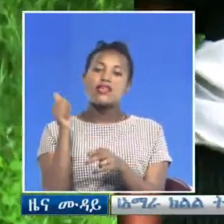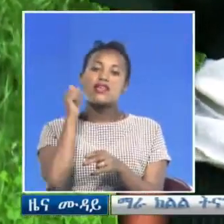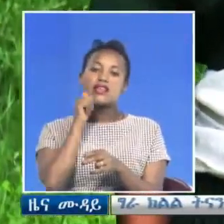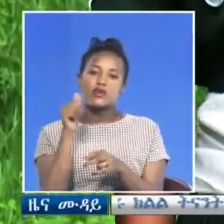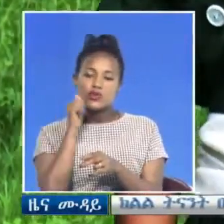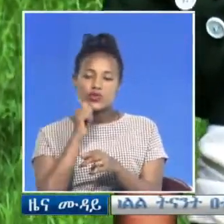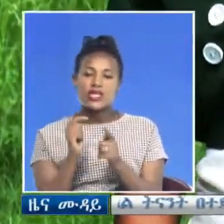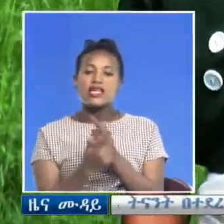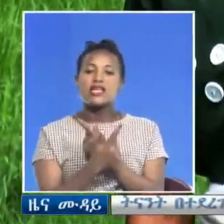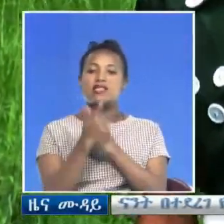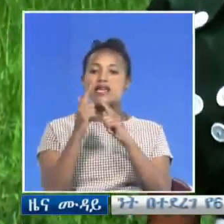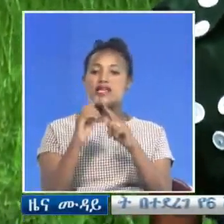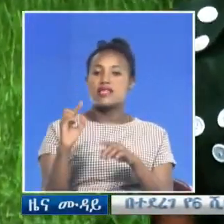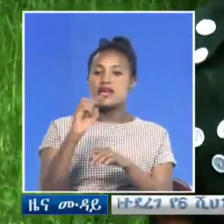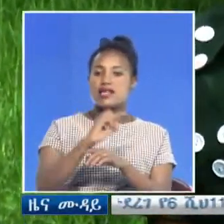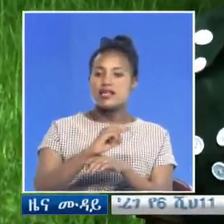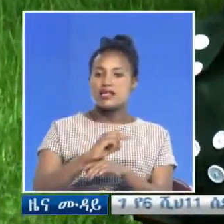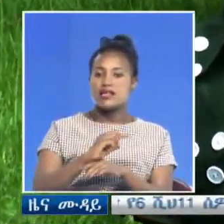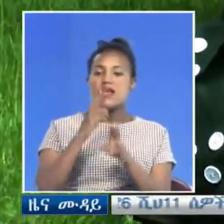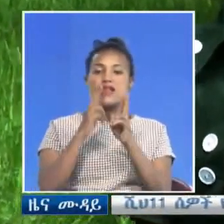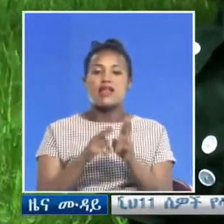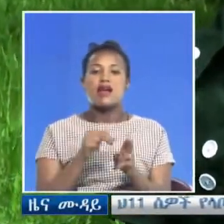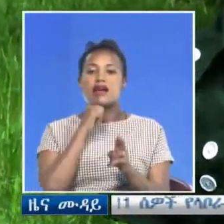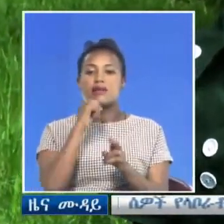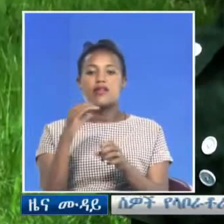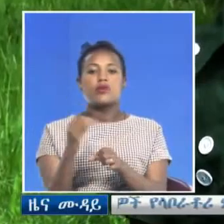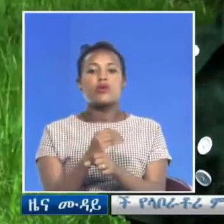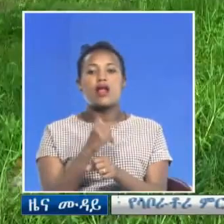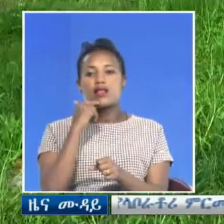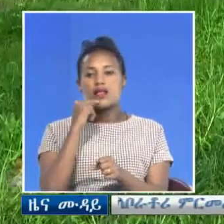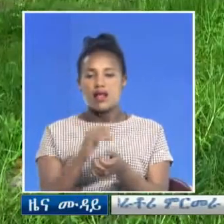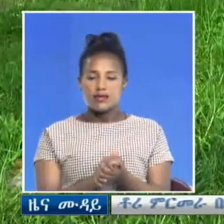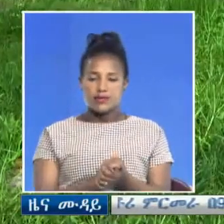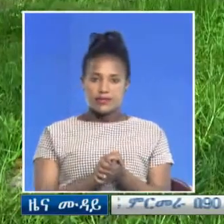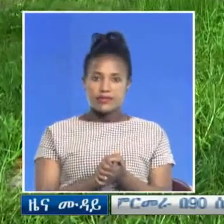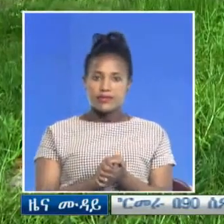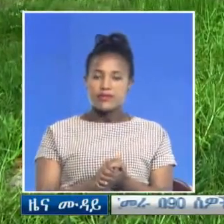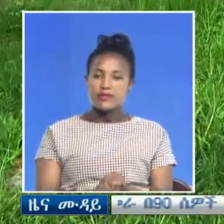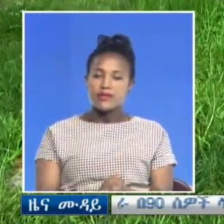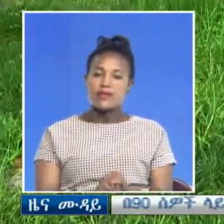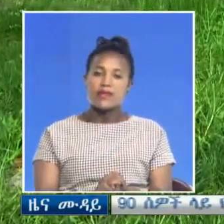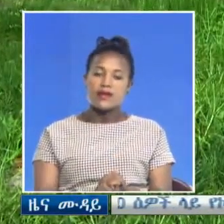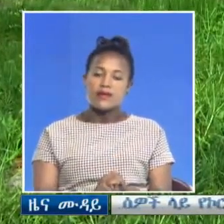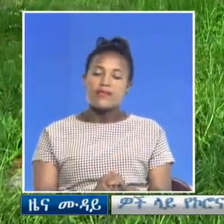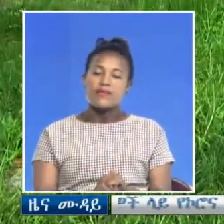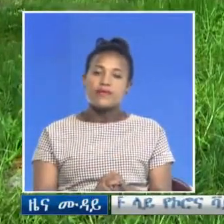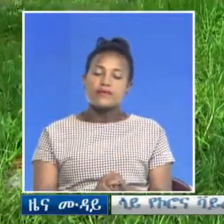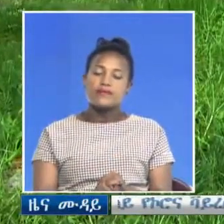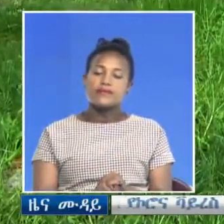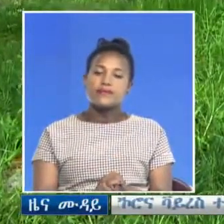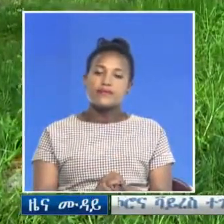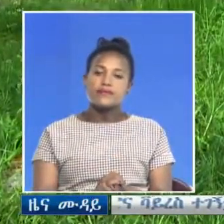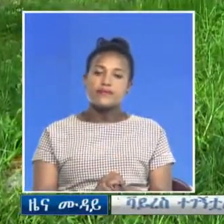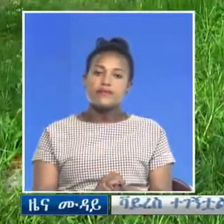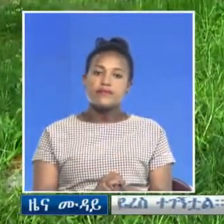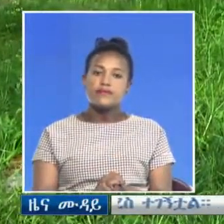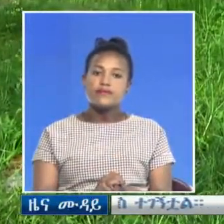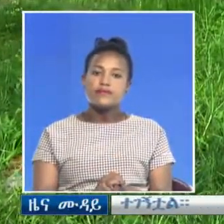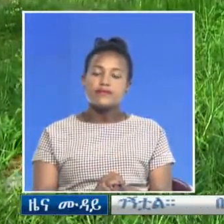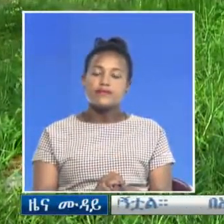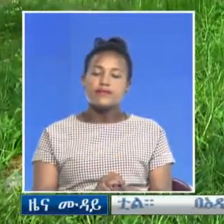የልጃገረዶች የነጻነት ቀንን እንዳናከብር ነጥቆናል ትላለች። አበባ ያንቺ አበባ